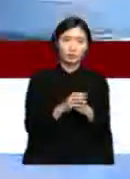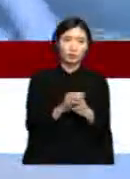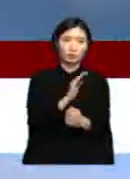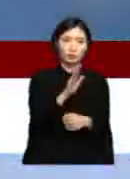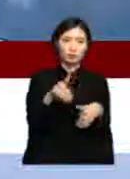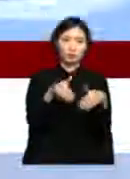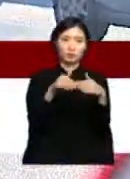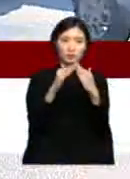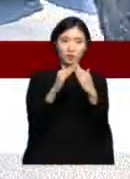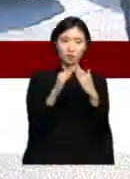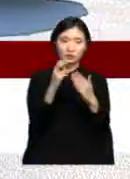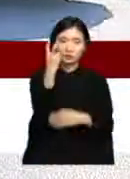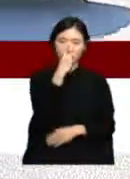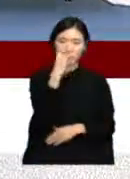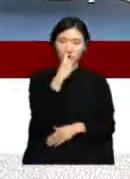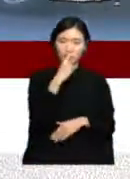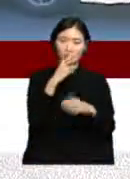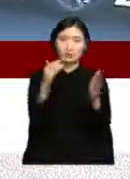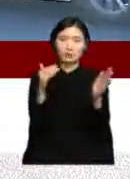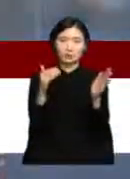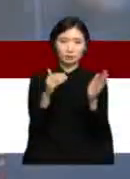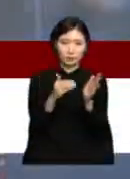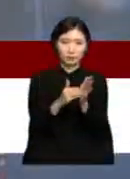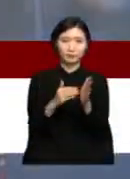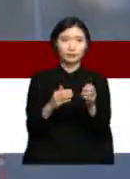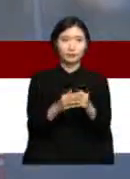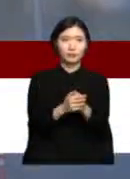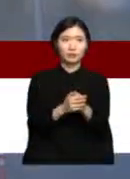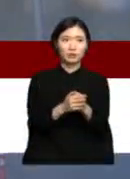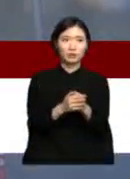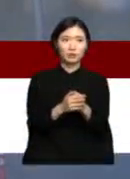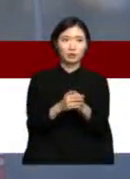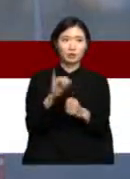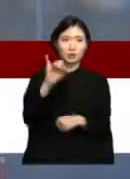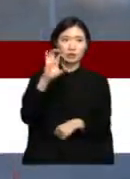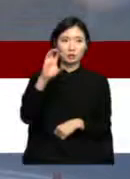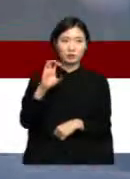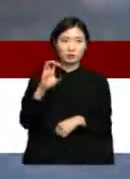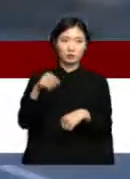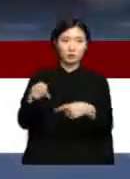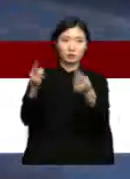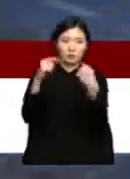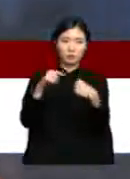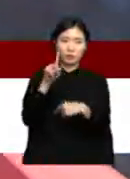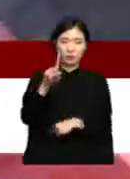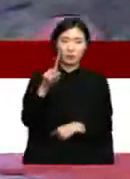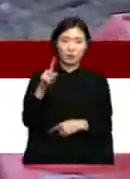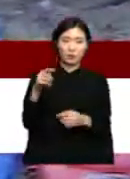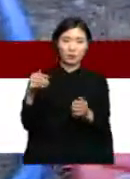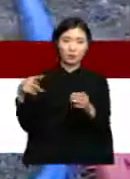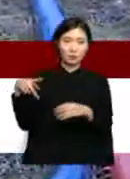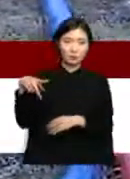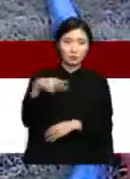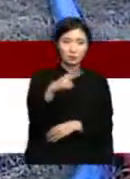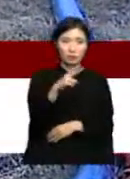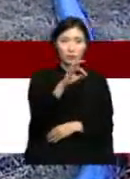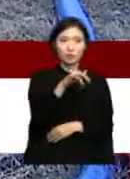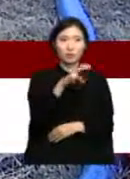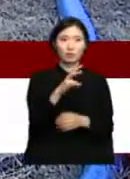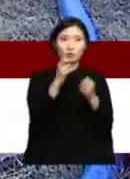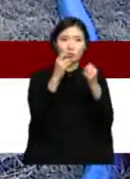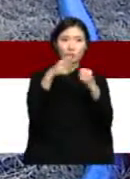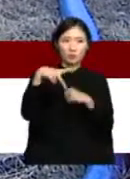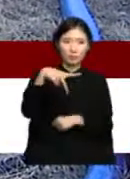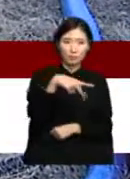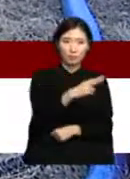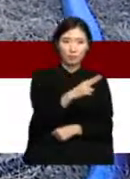설치 심의는 다 해놨고 나오는 게 조금 한번 끊어야 될 것이고 저 위례에서 나오는 것도 한번 끊어야 될 것이고